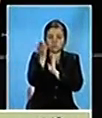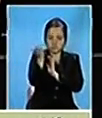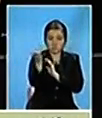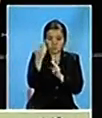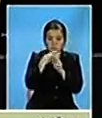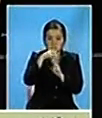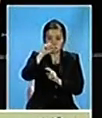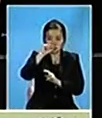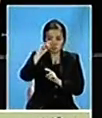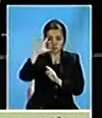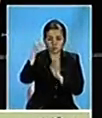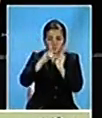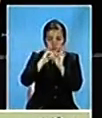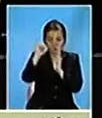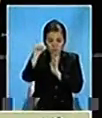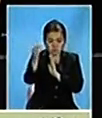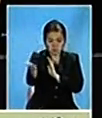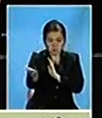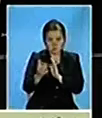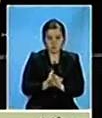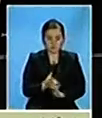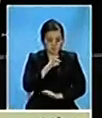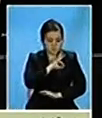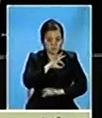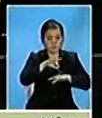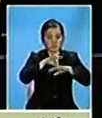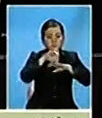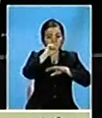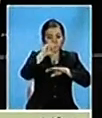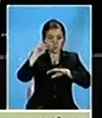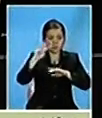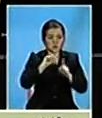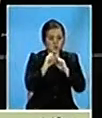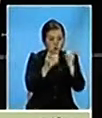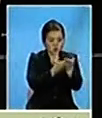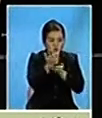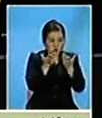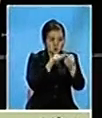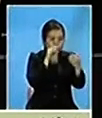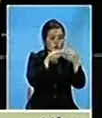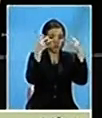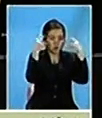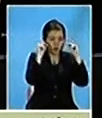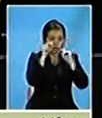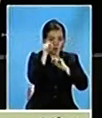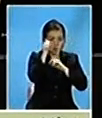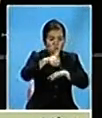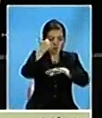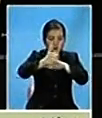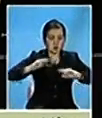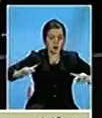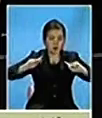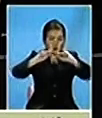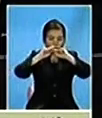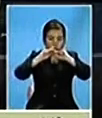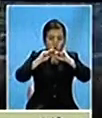ครับ ท่านประธานที่เคารพครับสมชายแสวงการสมาชิกวุฒิสภาขอปรึกษาหารือไปยังท่านนายกรัฐมนตรีท่านรัฐมนตรีว่าการกระทรวงยุ